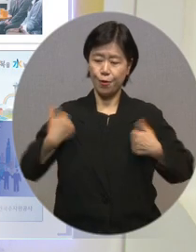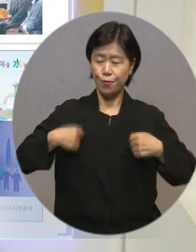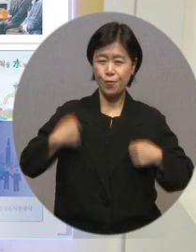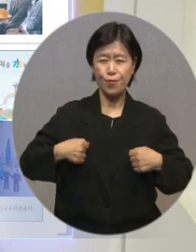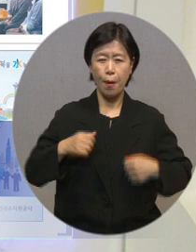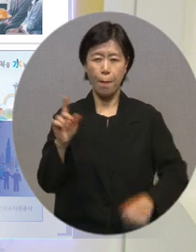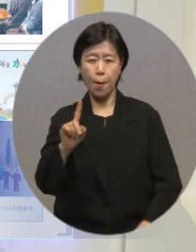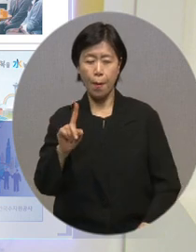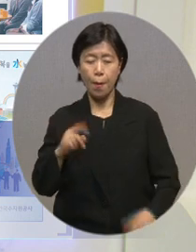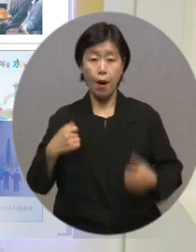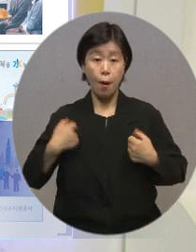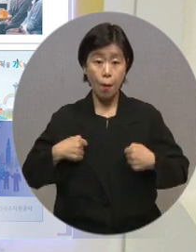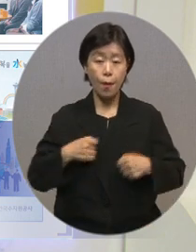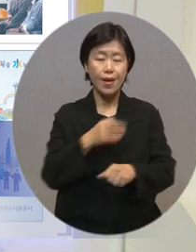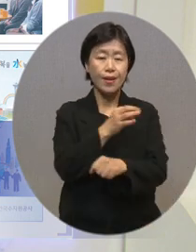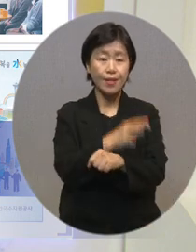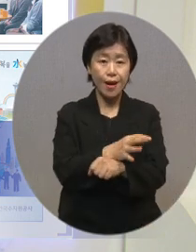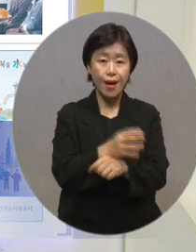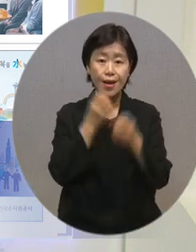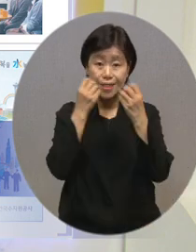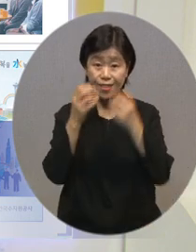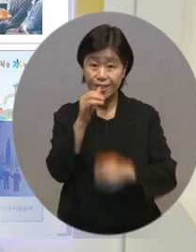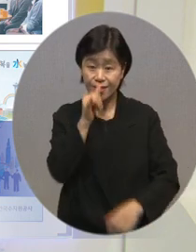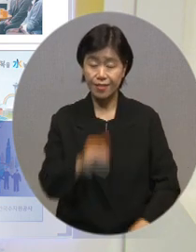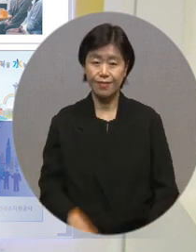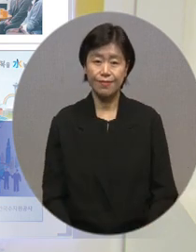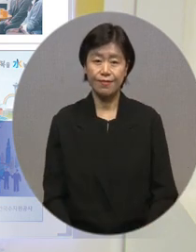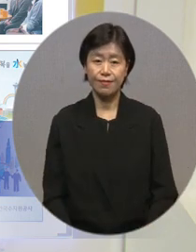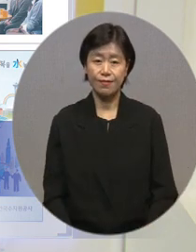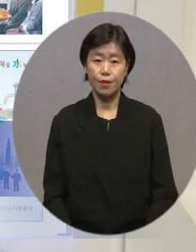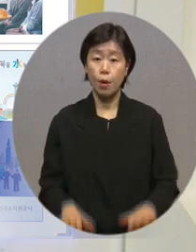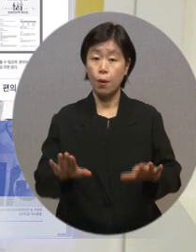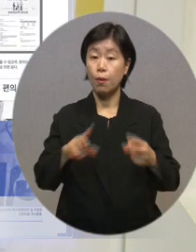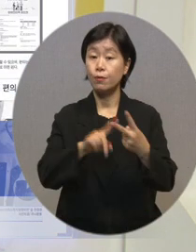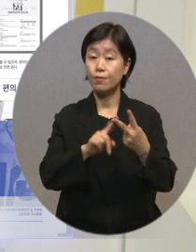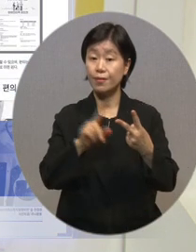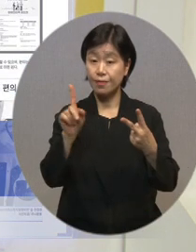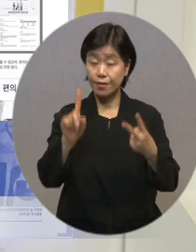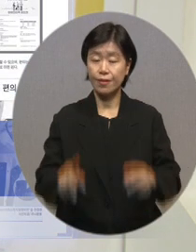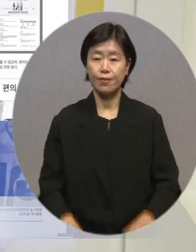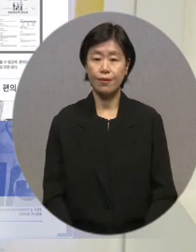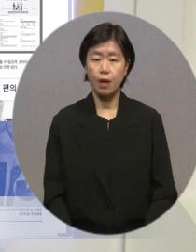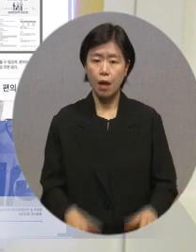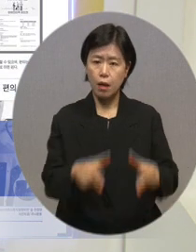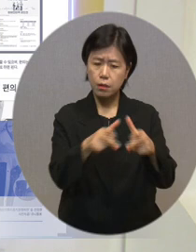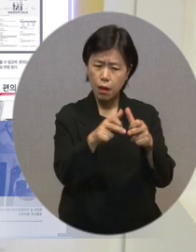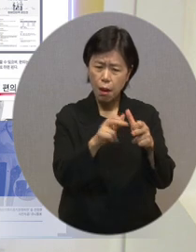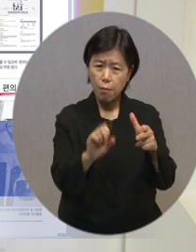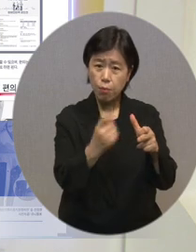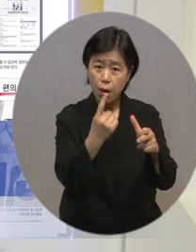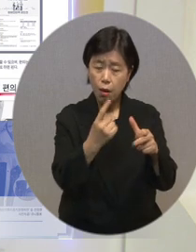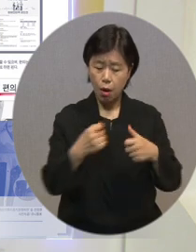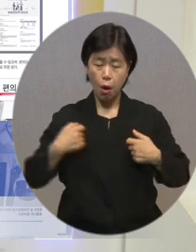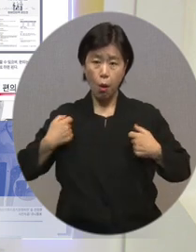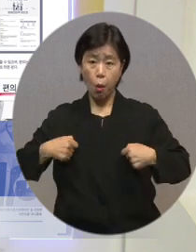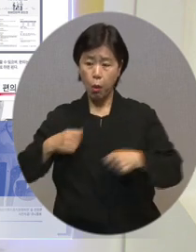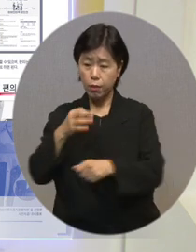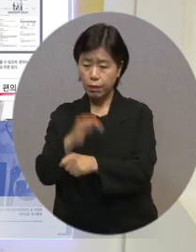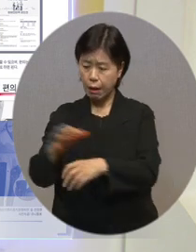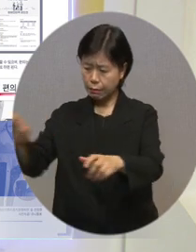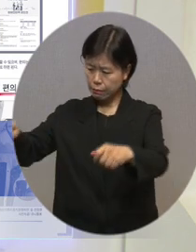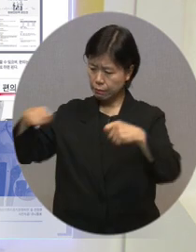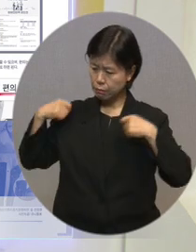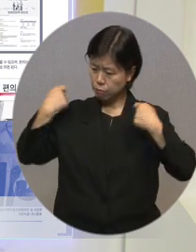옷을 새로이 장만하시는 분들 꽤 있으시죠 오늘 장애 신문 이면에서는 장애로 인해 기성복을